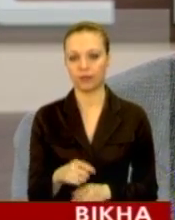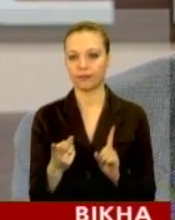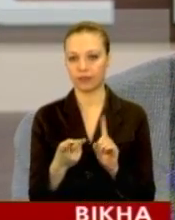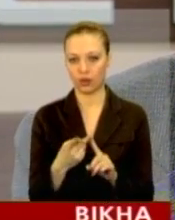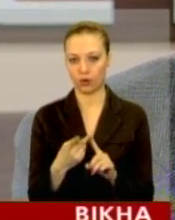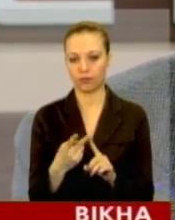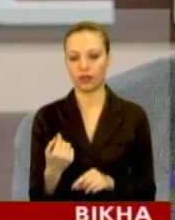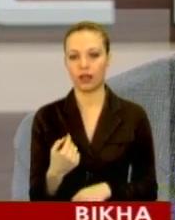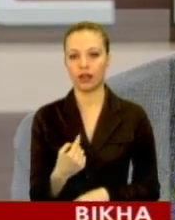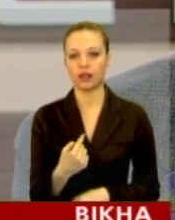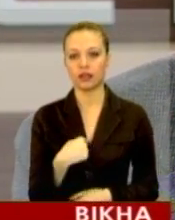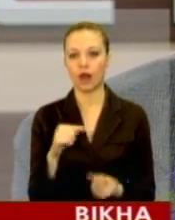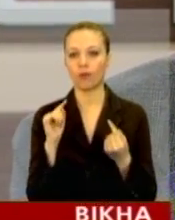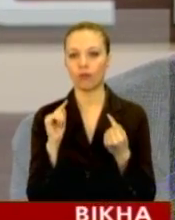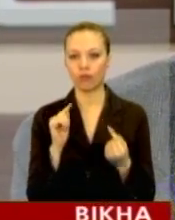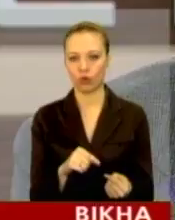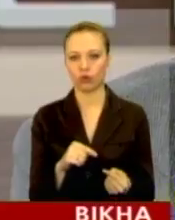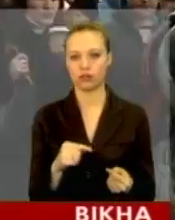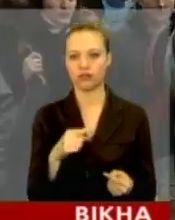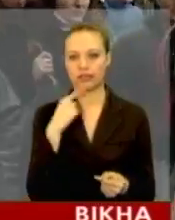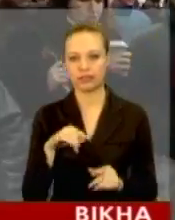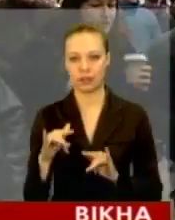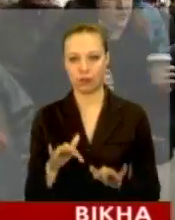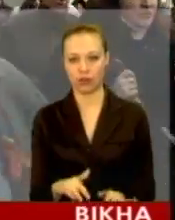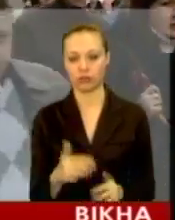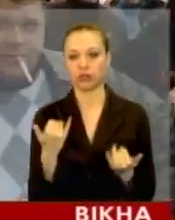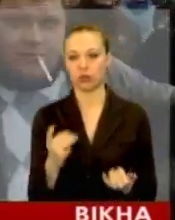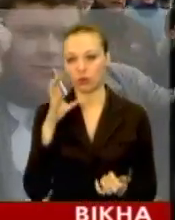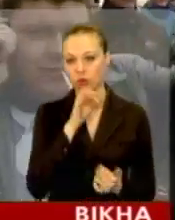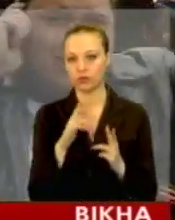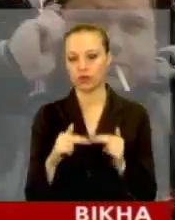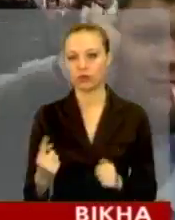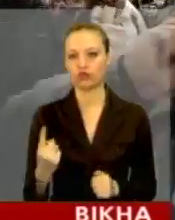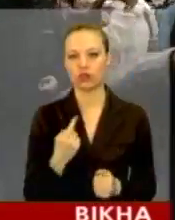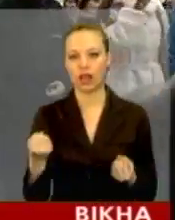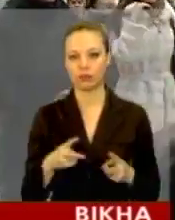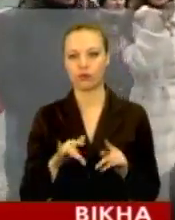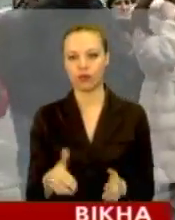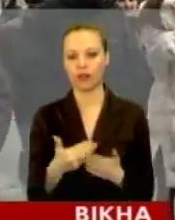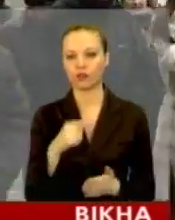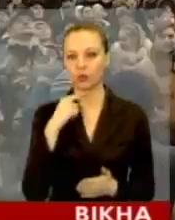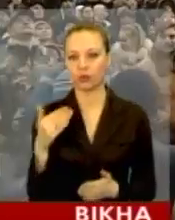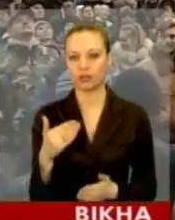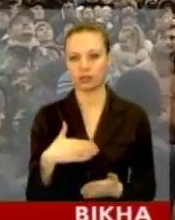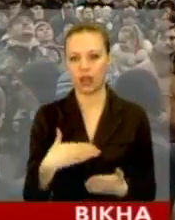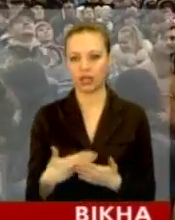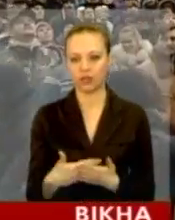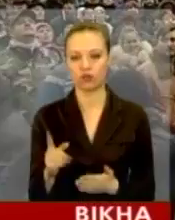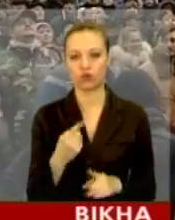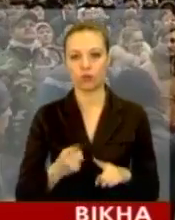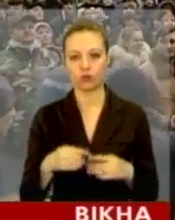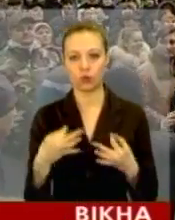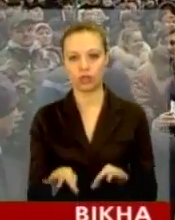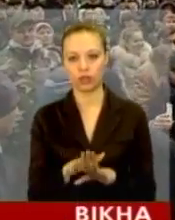Второе. Я проти сепаратизму. Цієї ночі в Дніпропетровську чекали провокації від проросійських активістів. Аби цього